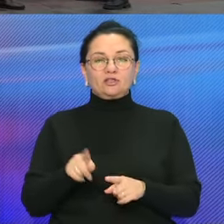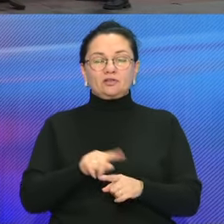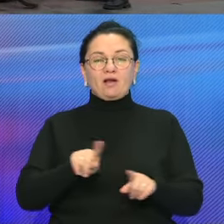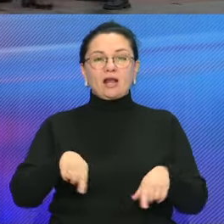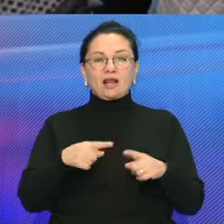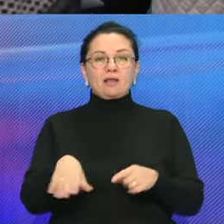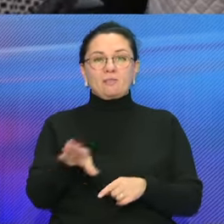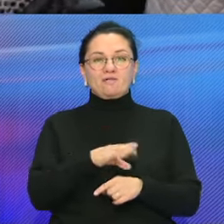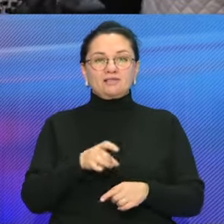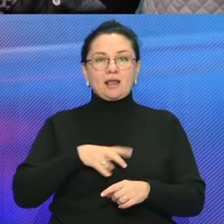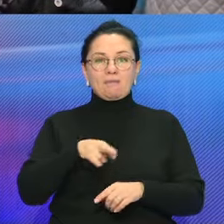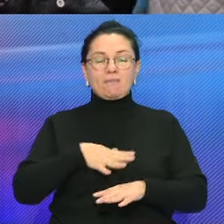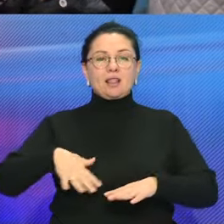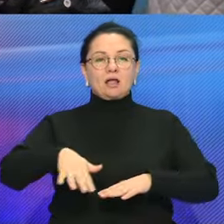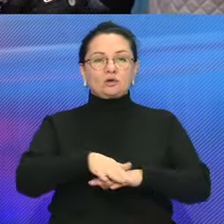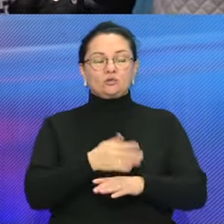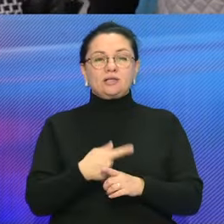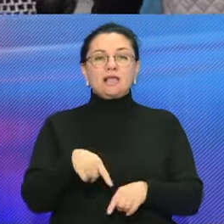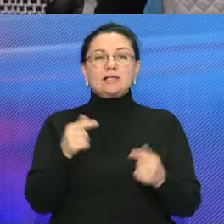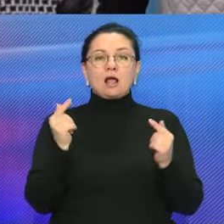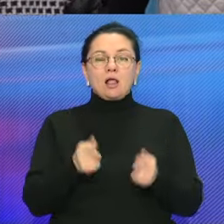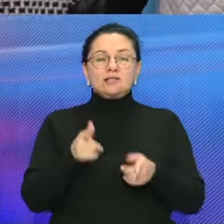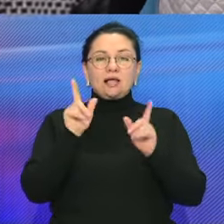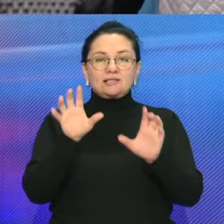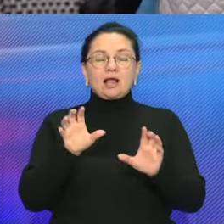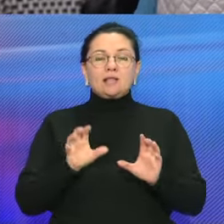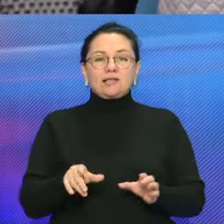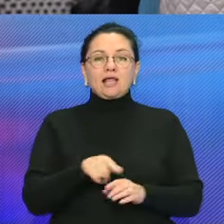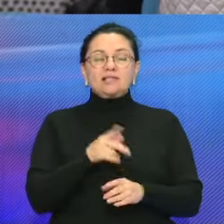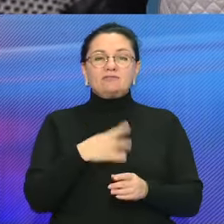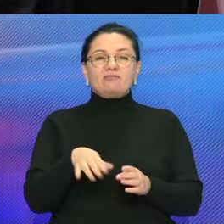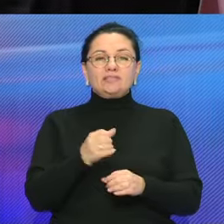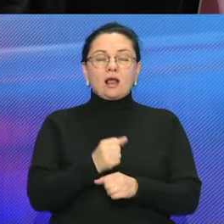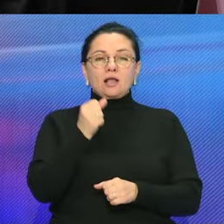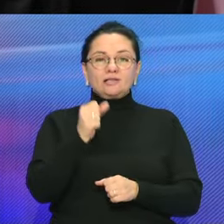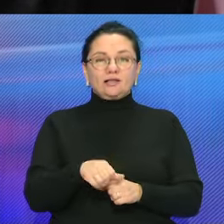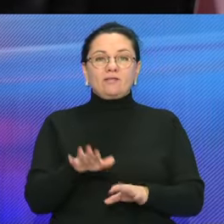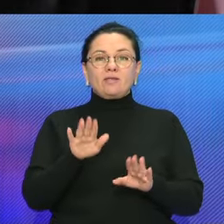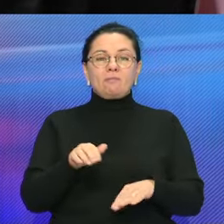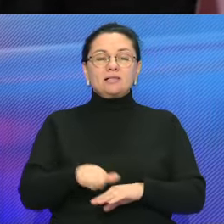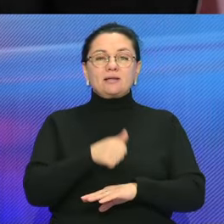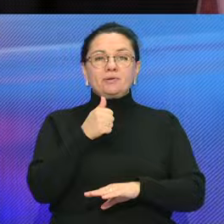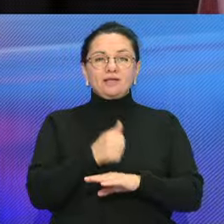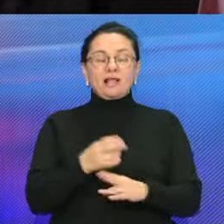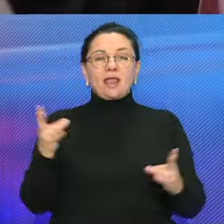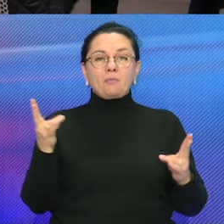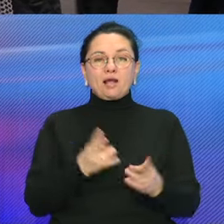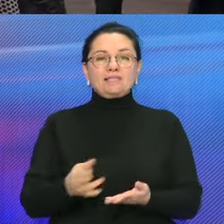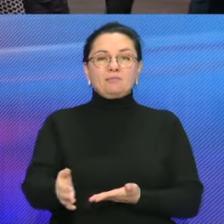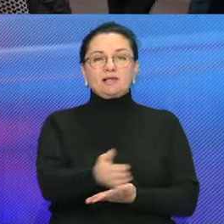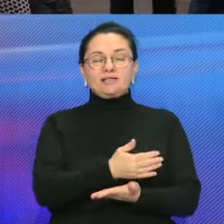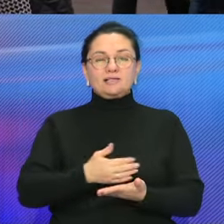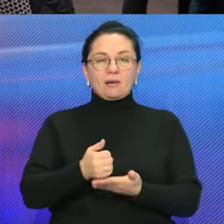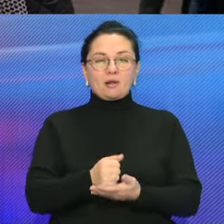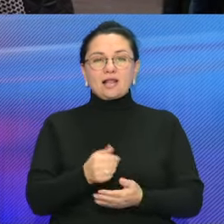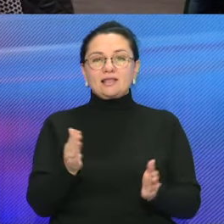ўсёй краіне. Згодна з заканадаўствам, для рэгістрацыі кандыдатам на вышэйшую дзяржаўную пасаду неабходна сабраць не менш